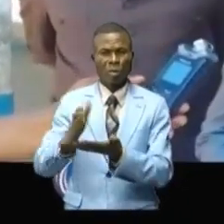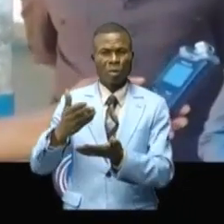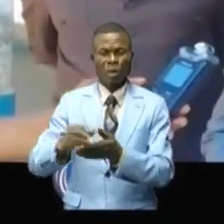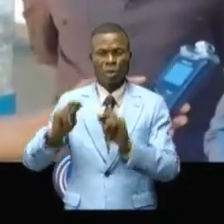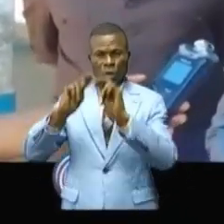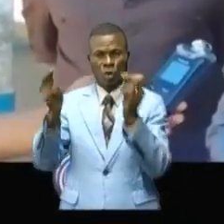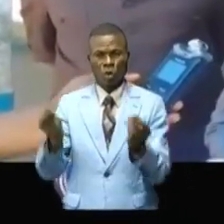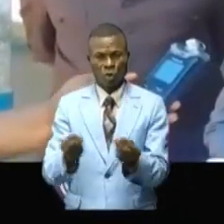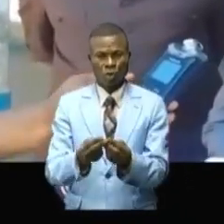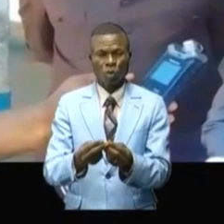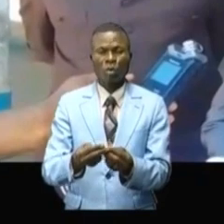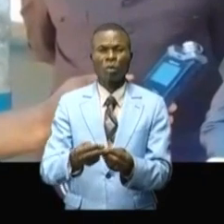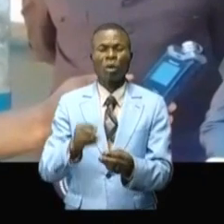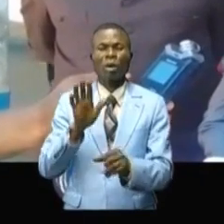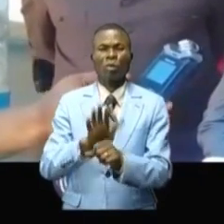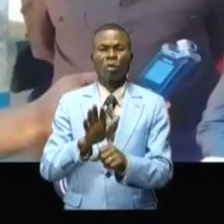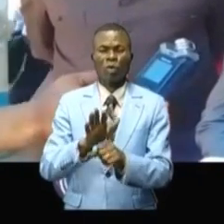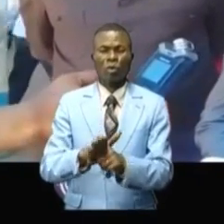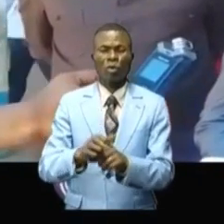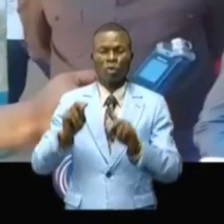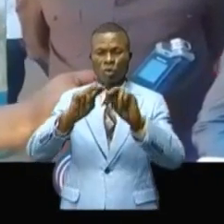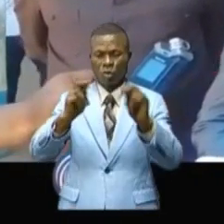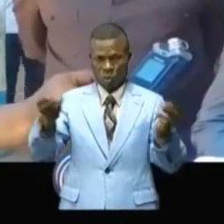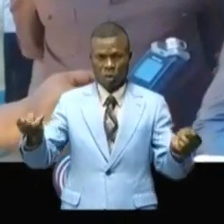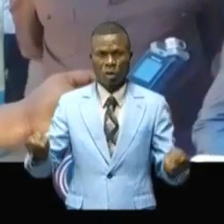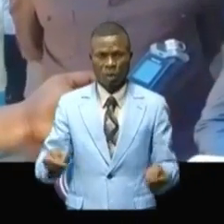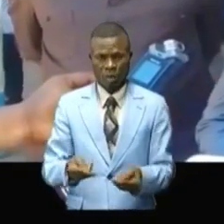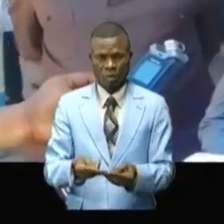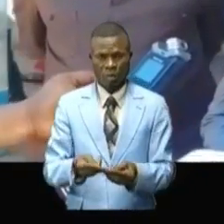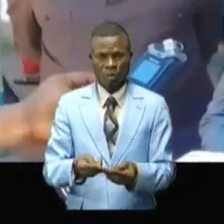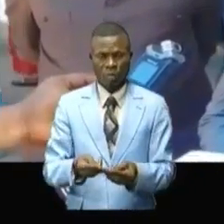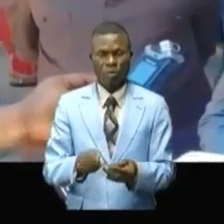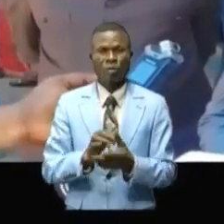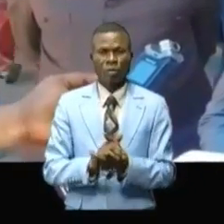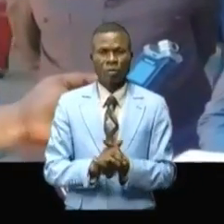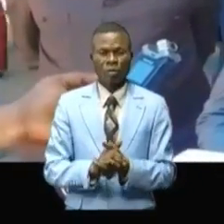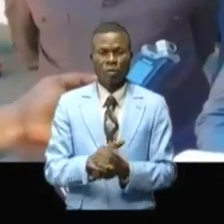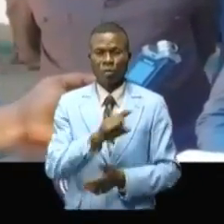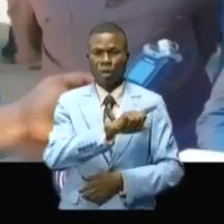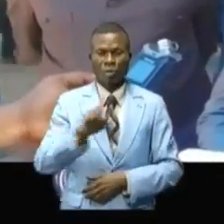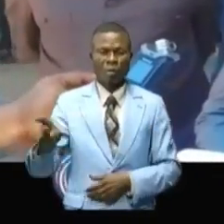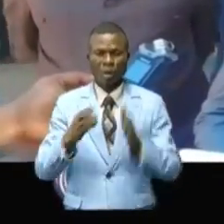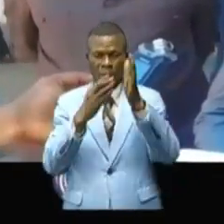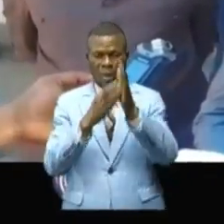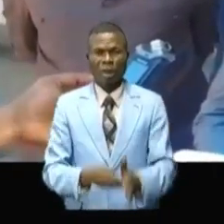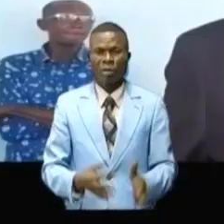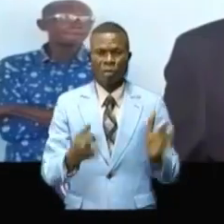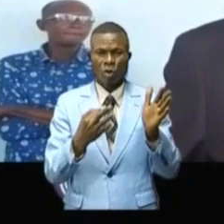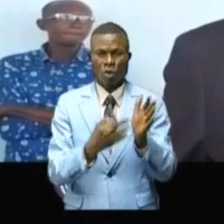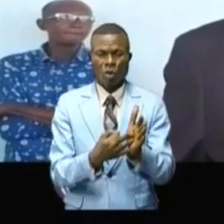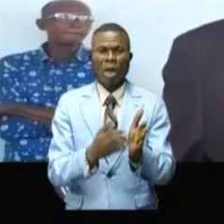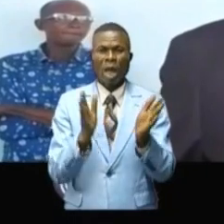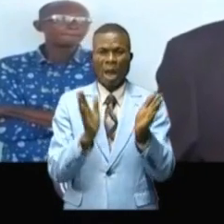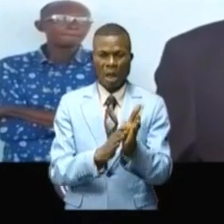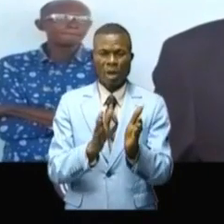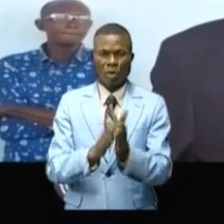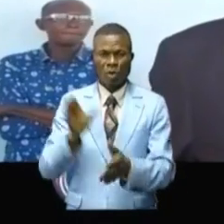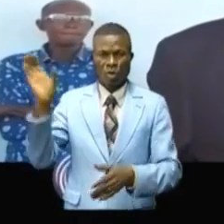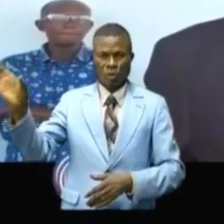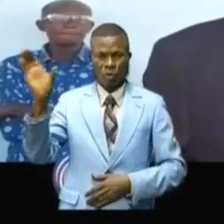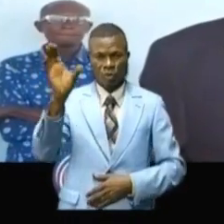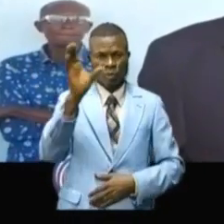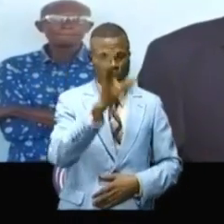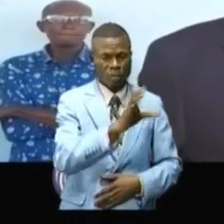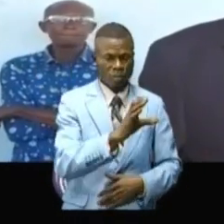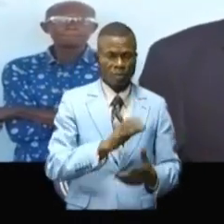213 centres et ils sont fournis par 1908 écoles. De son côté, Jean